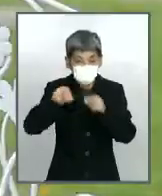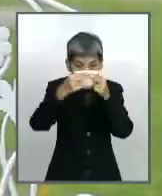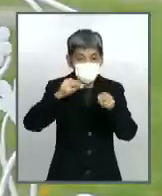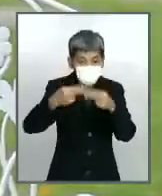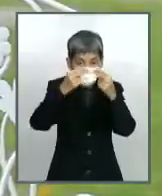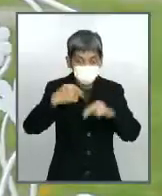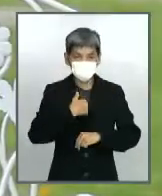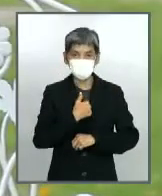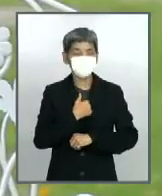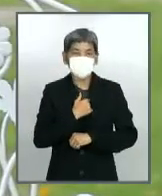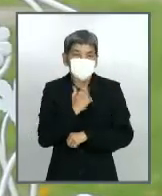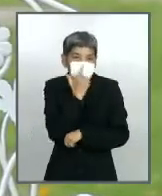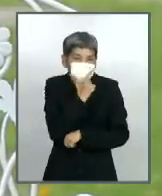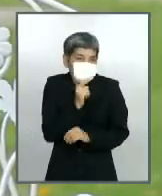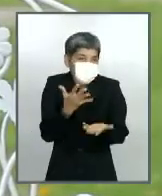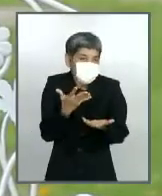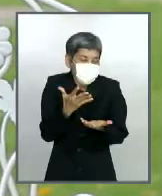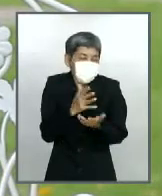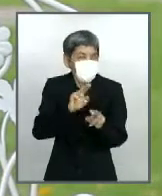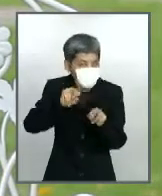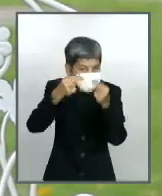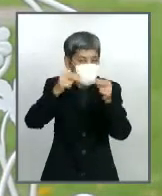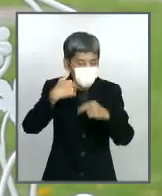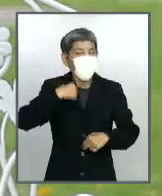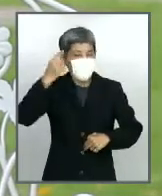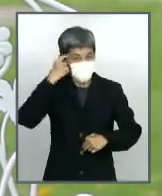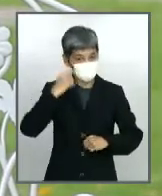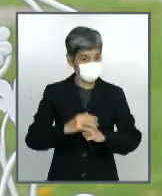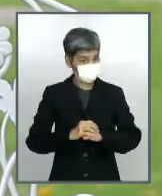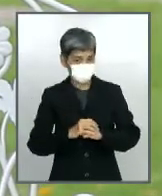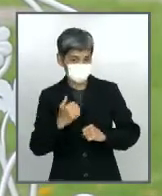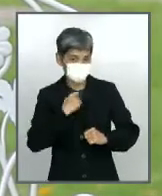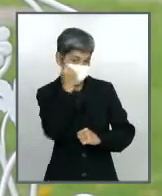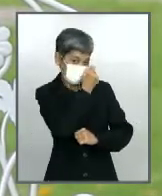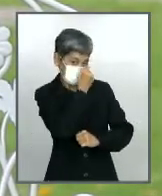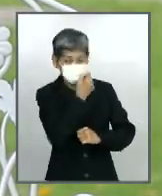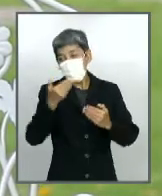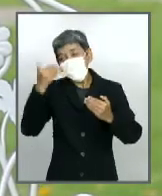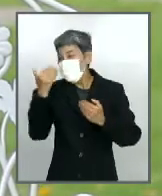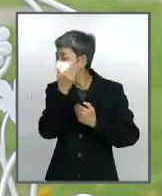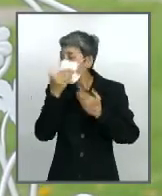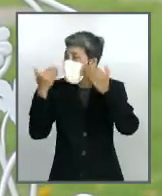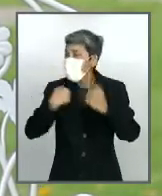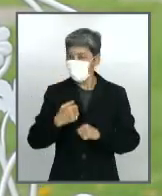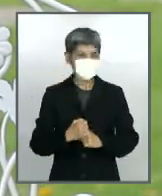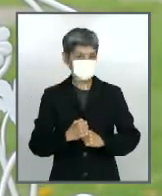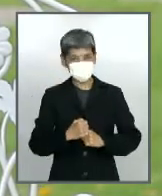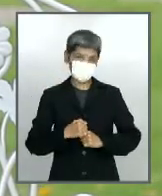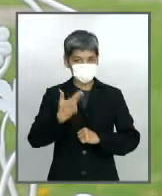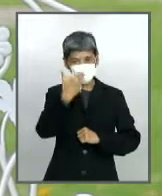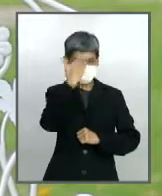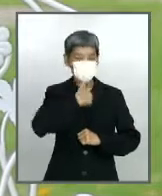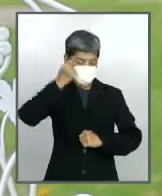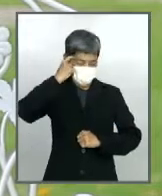ราเห็นกล้องเราออกจอเราก็ไม่เขินไม่อายแล้วอะไรอย่างเงี้ยค่ะแถมรู้มุมด้วยนะว่าต้องแบบแต่งหน้าปัดแก้มให้เข้มขึ้นนิดนึง